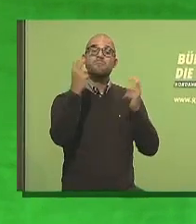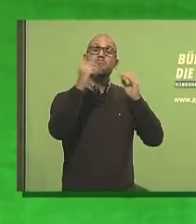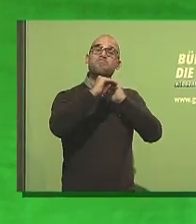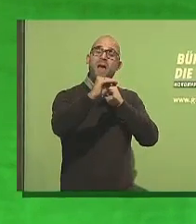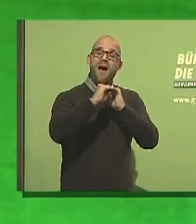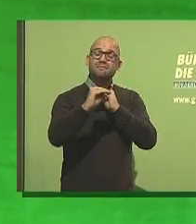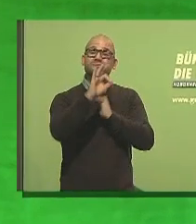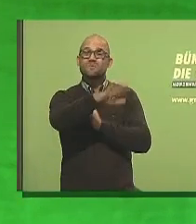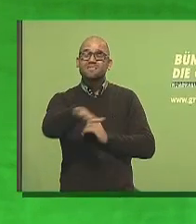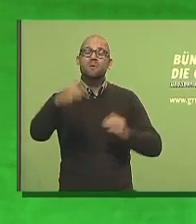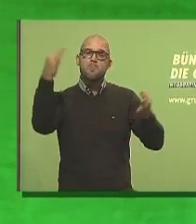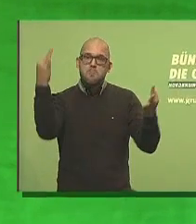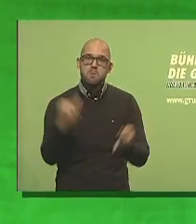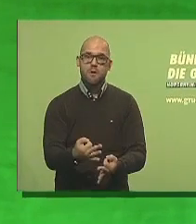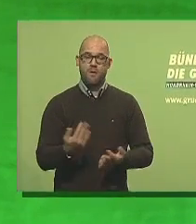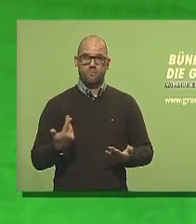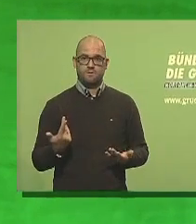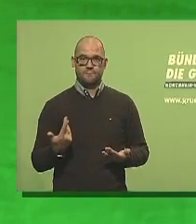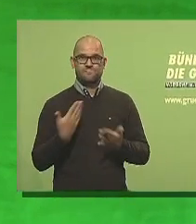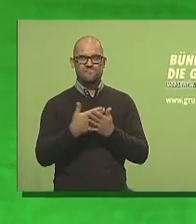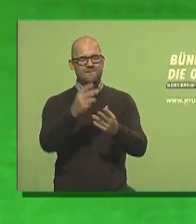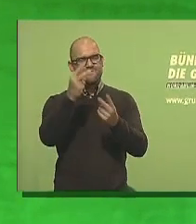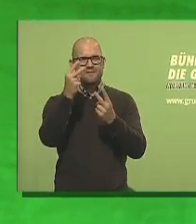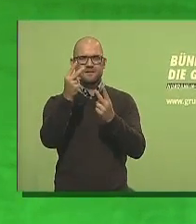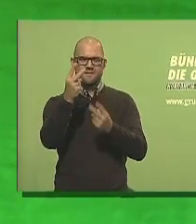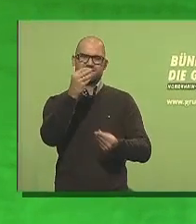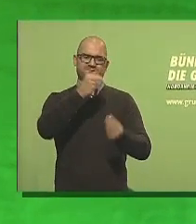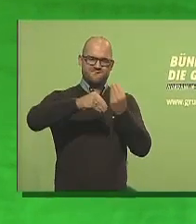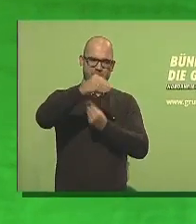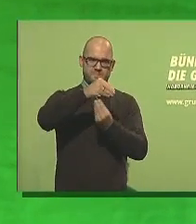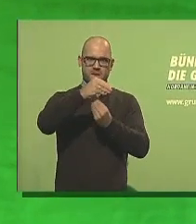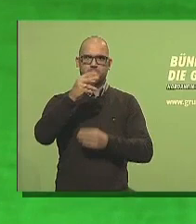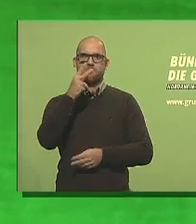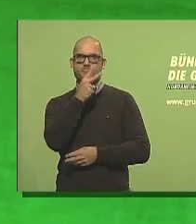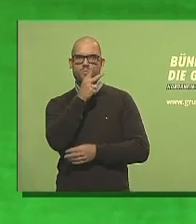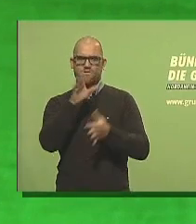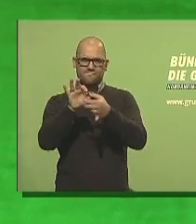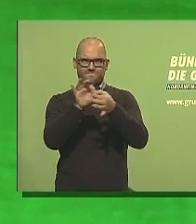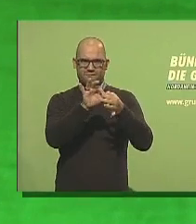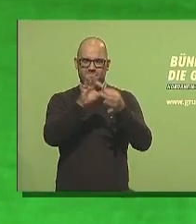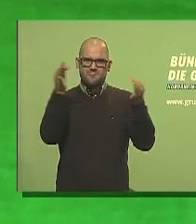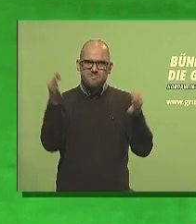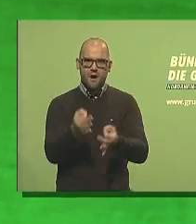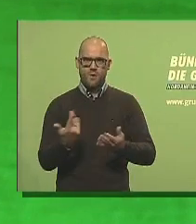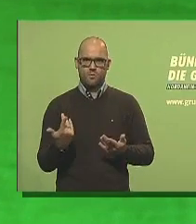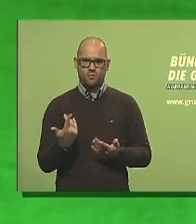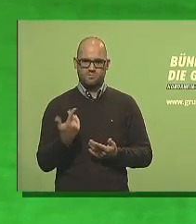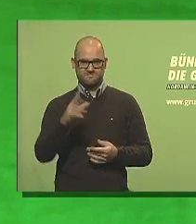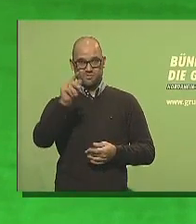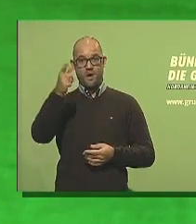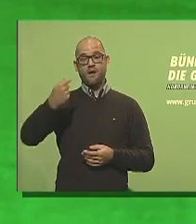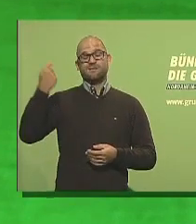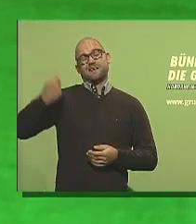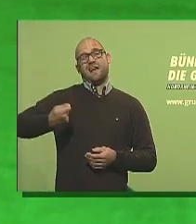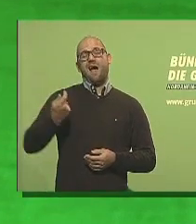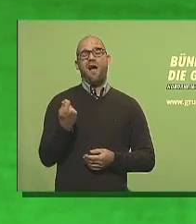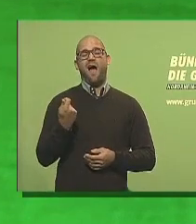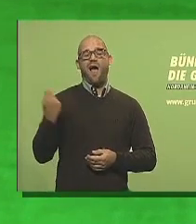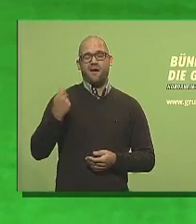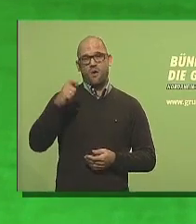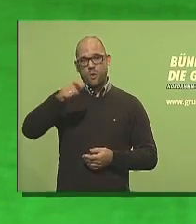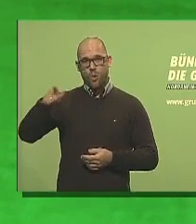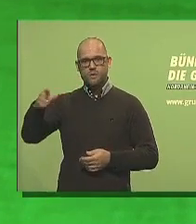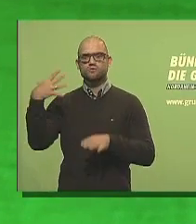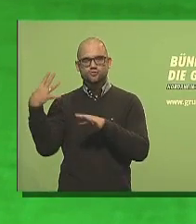deswegen. Damit sich die Verbindung von Familie und Beruf nicht nur die leisten können, die das Au-pair-Mädchen bezahlen können. Auch das ist